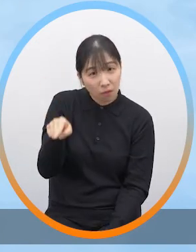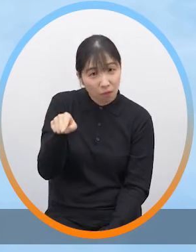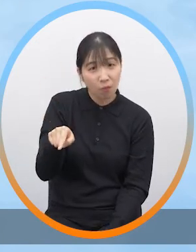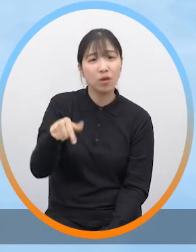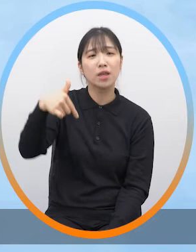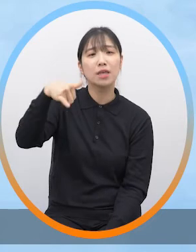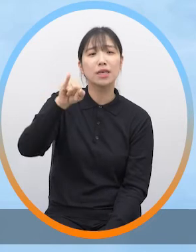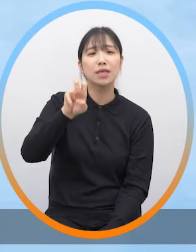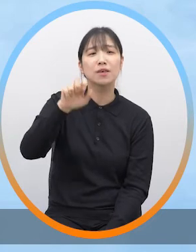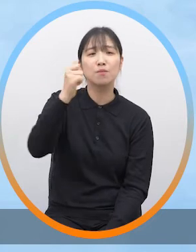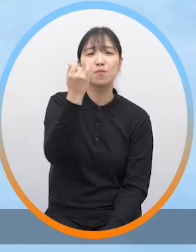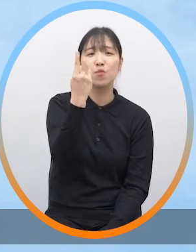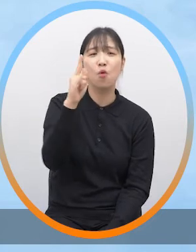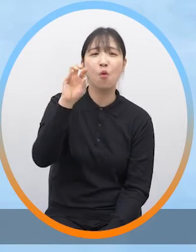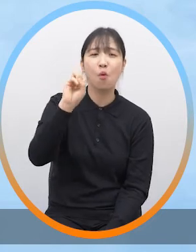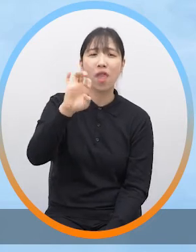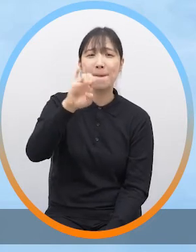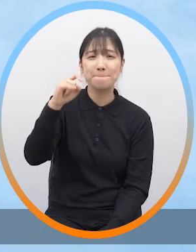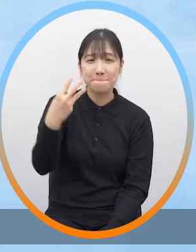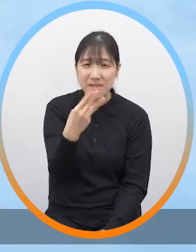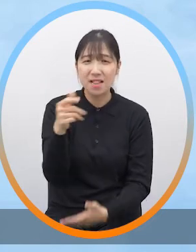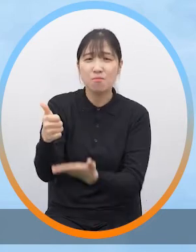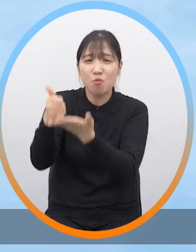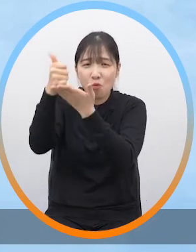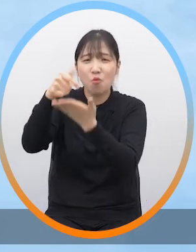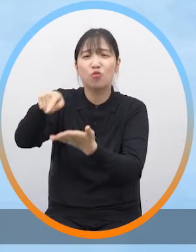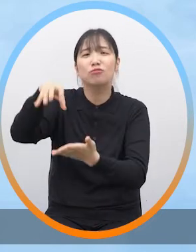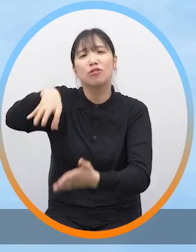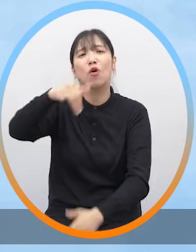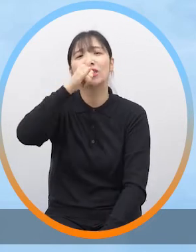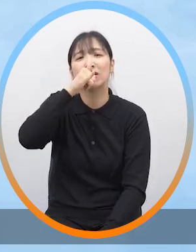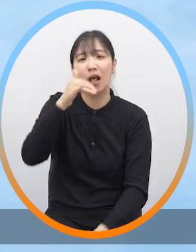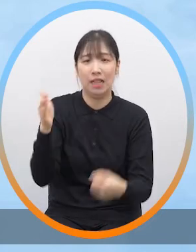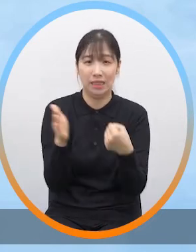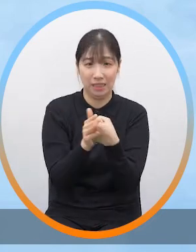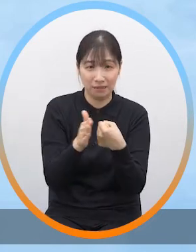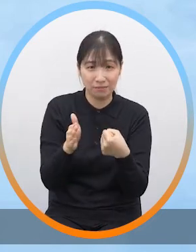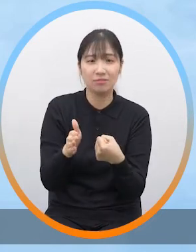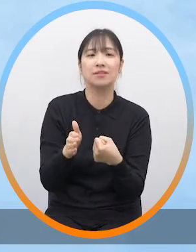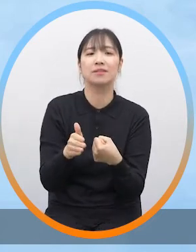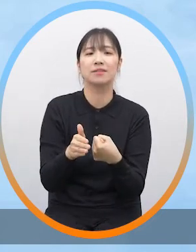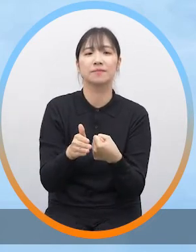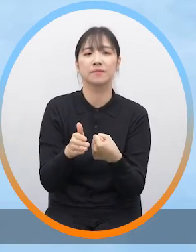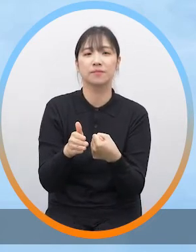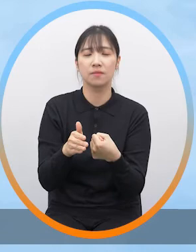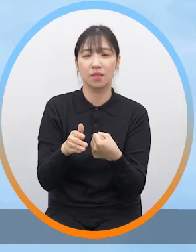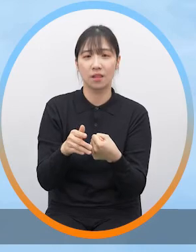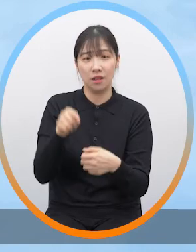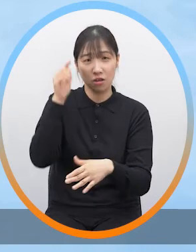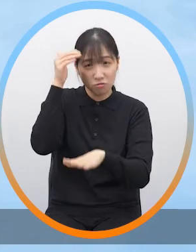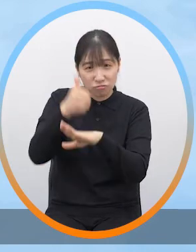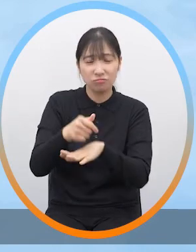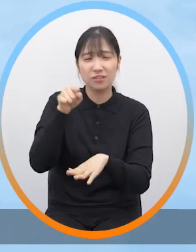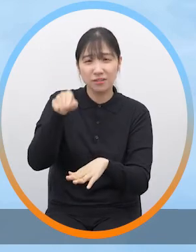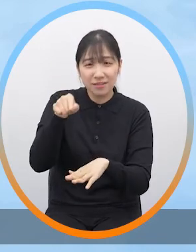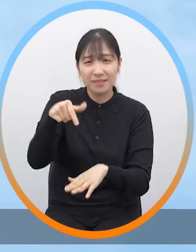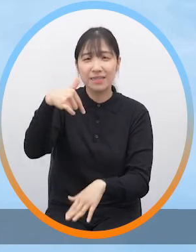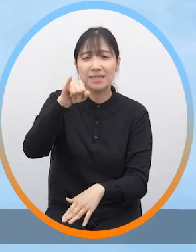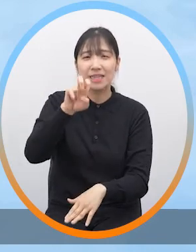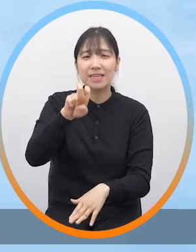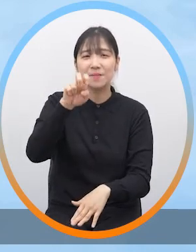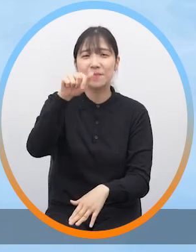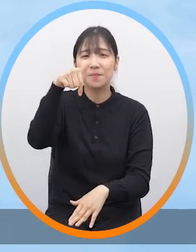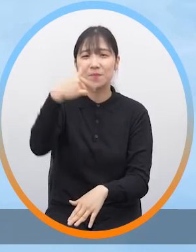현풍에 김굉필을 모시는 서원이 남아 있어요. 그래서 결국에는 그 김굉필을